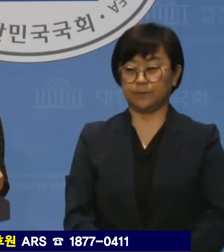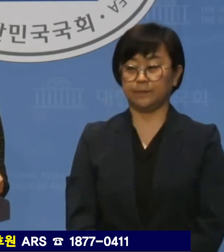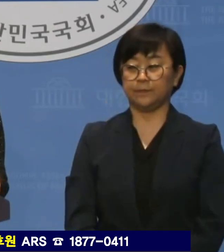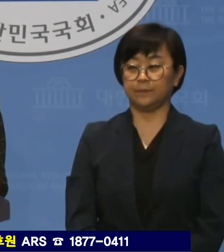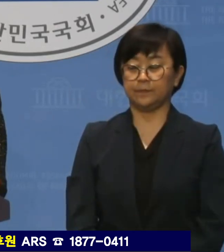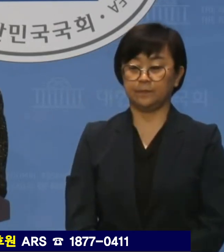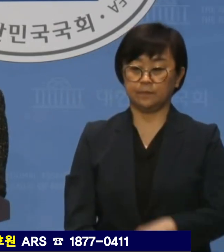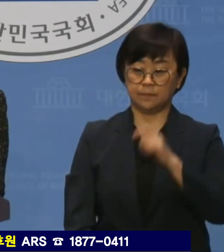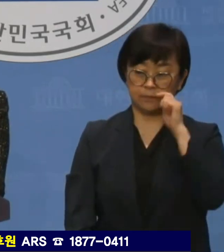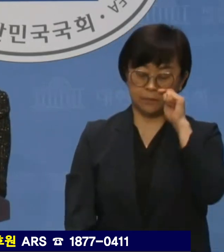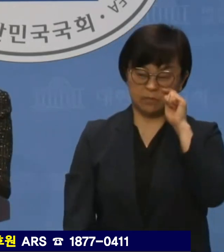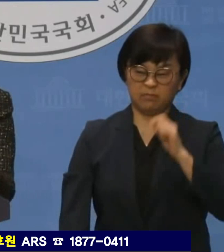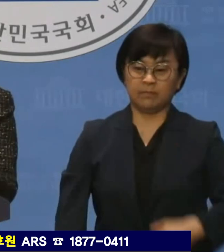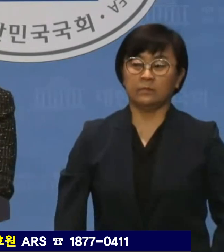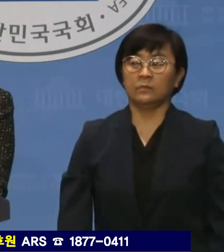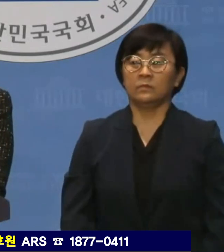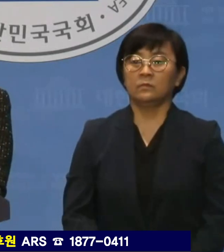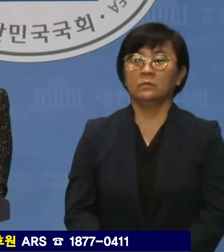검증하겠습니다.